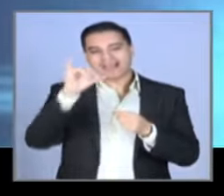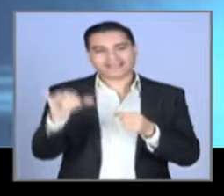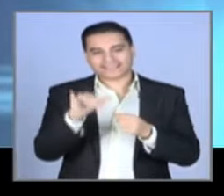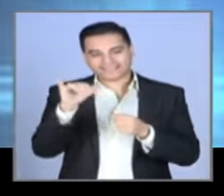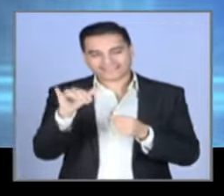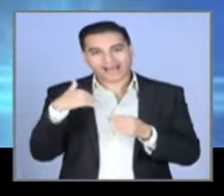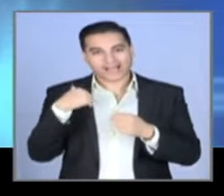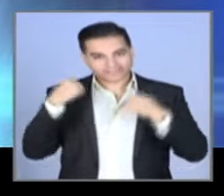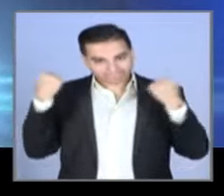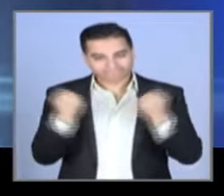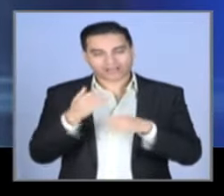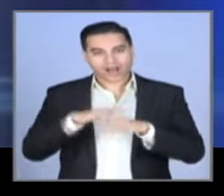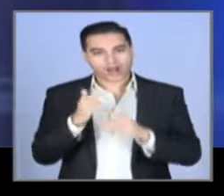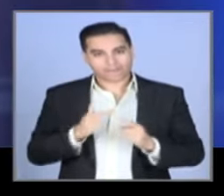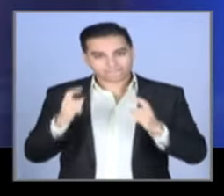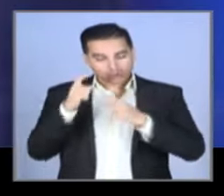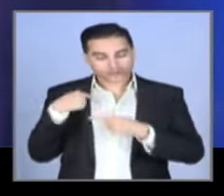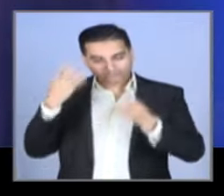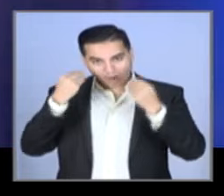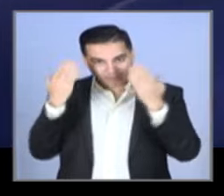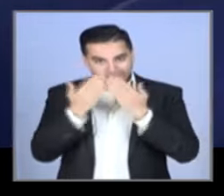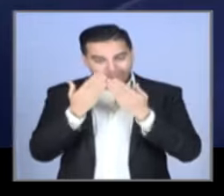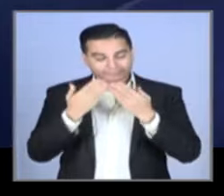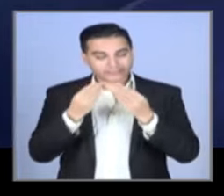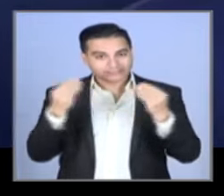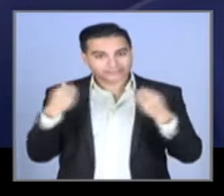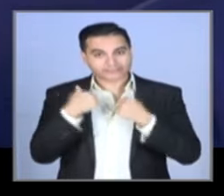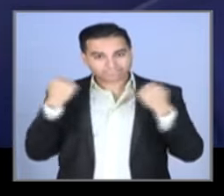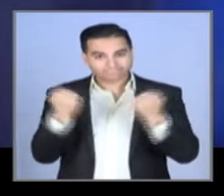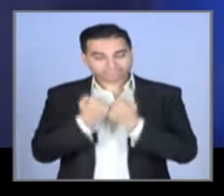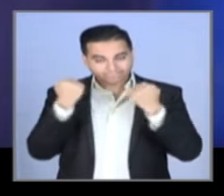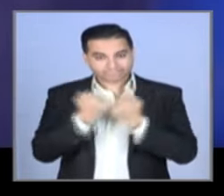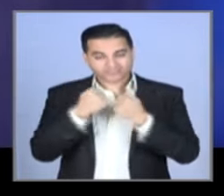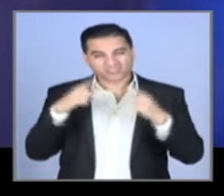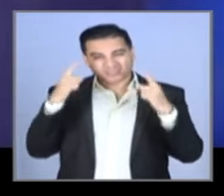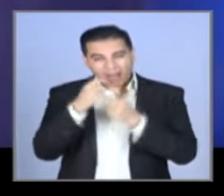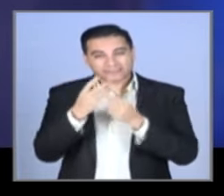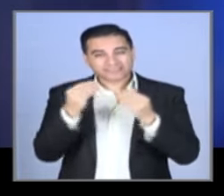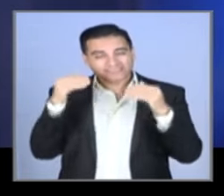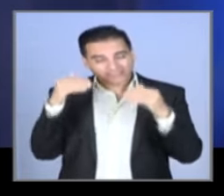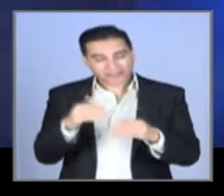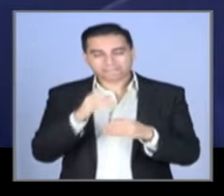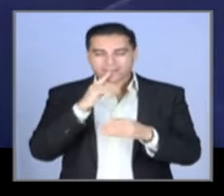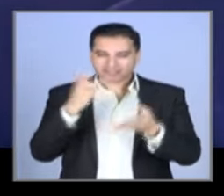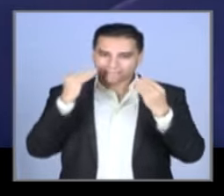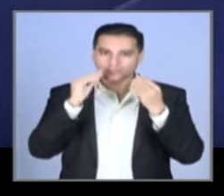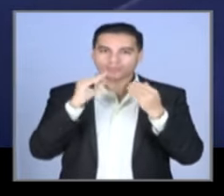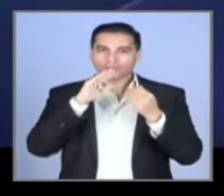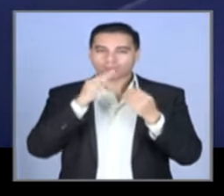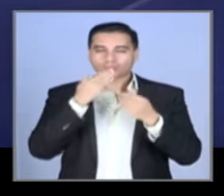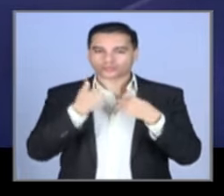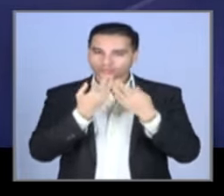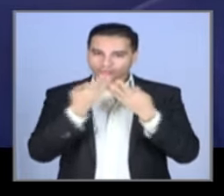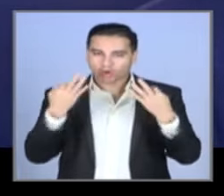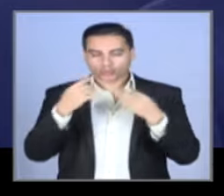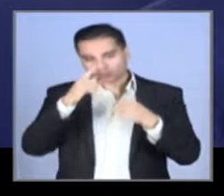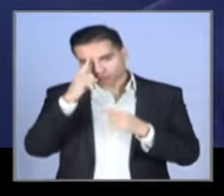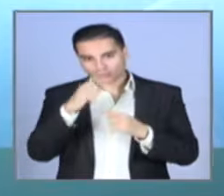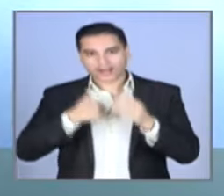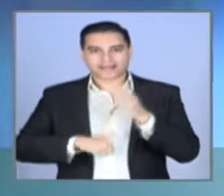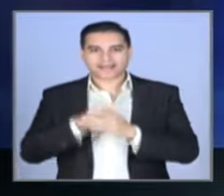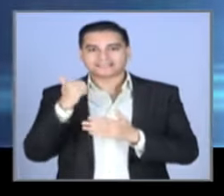أنا استعدت للماتش ده إن أنا جمعت معلومات في مجالات كتير، كان الموضوع فيه قدر من الصعوبة، والحمد لله قدرت أجمع معلومات وإن شاء الله نكون قد التحدي